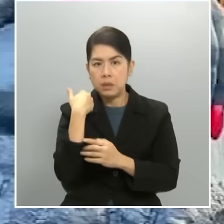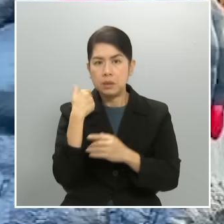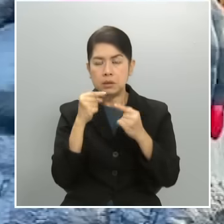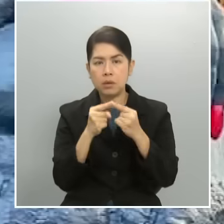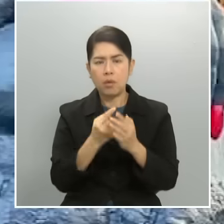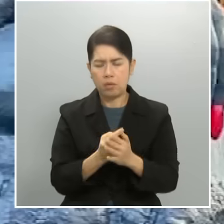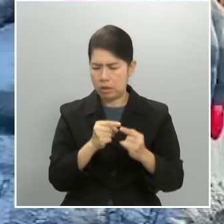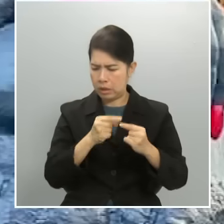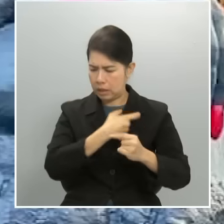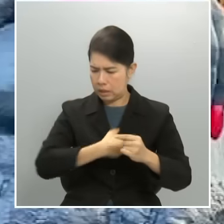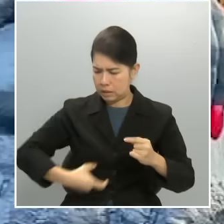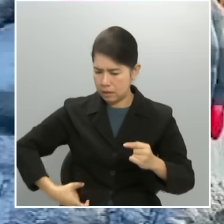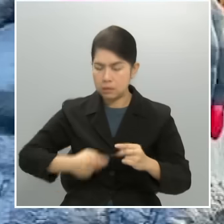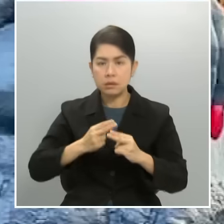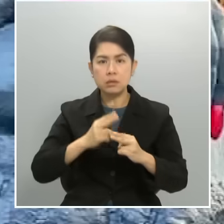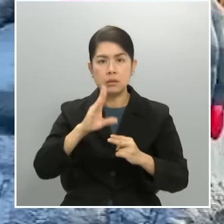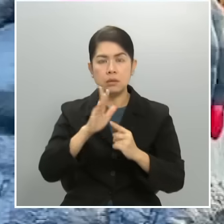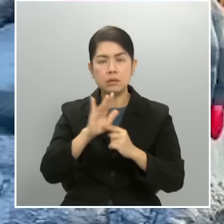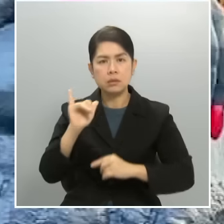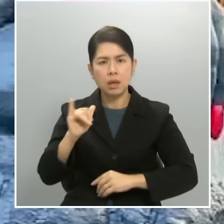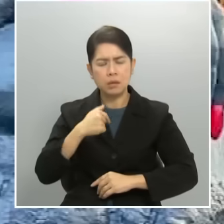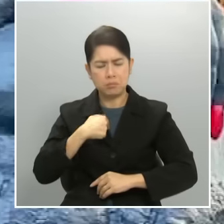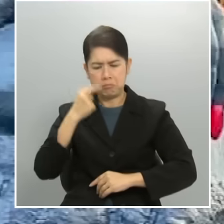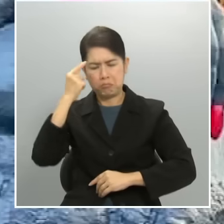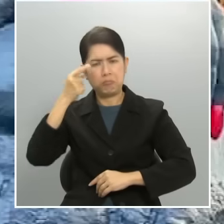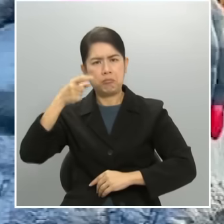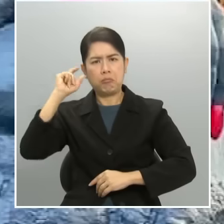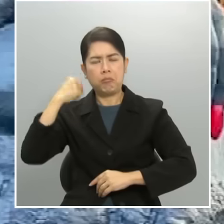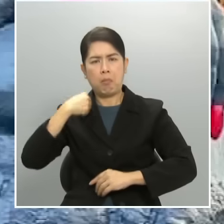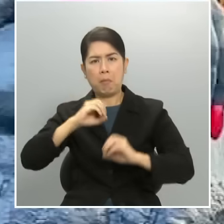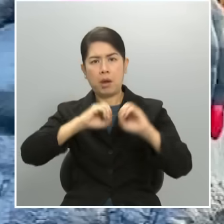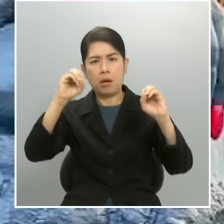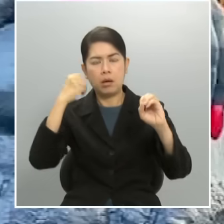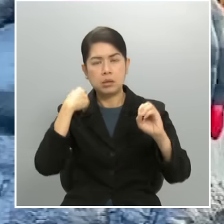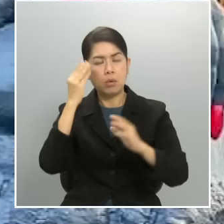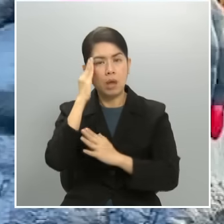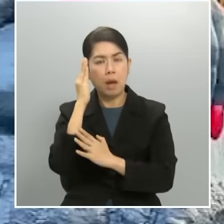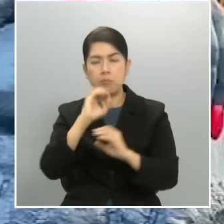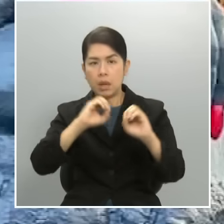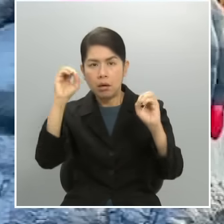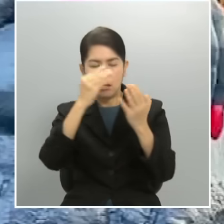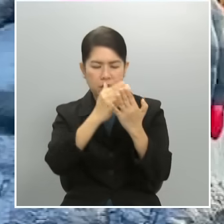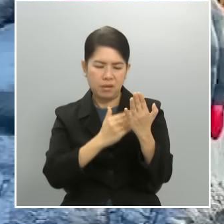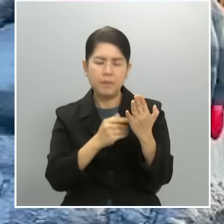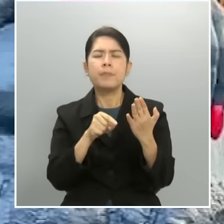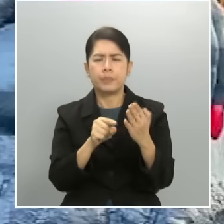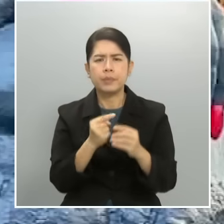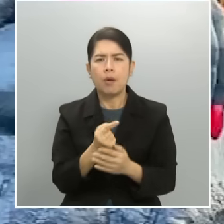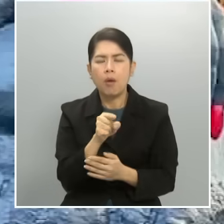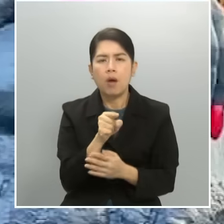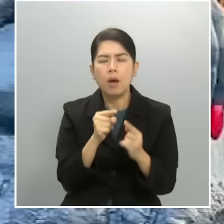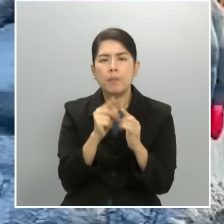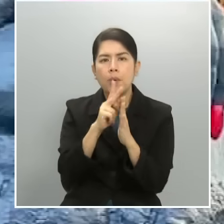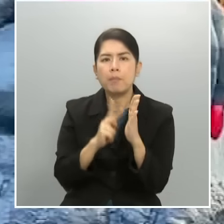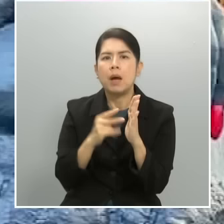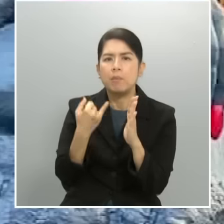ยังไม่เคยเห็นหลักฐานยืนยันได้แน่นอนเลยว่าเขาเล่าลือกันมาจากไหนความเลื่อมใสในเรื่องอย่างนี้เนี่ยแม้ไม่ผิดกฎหมายแต่สามารถบ่งบอก